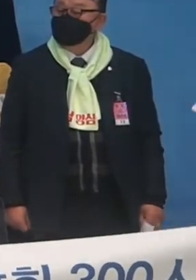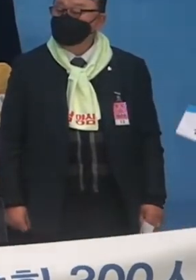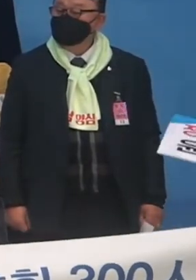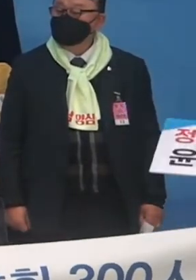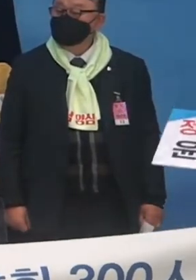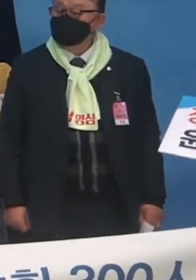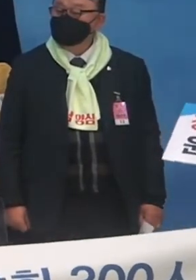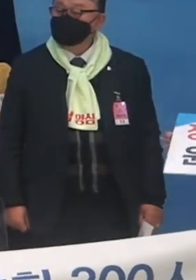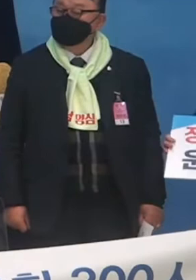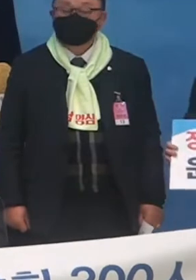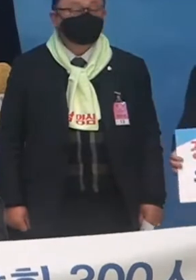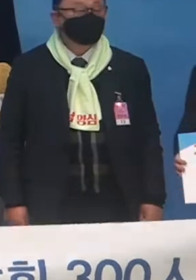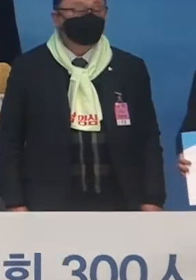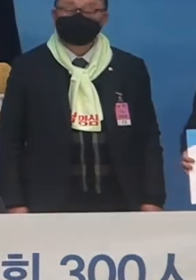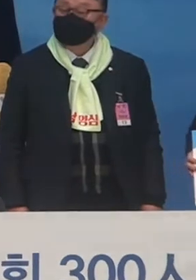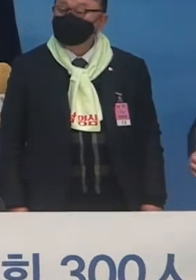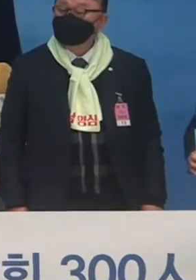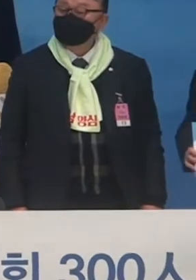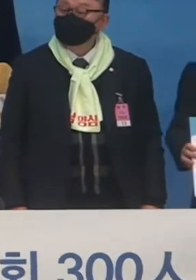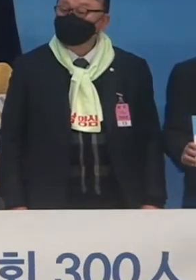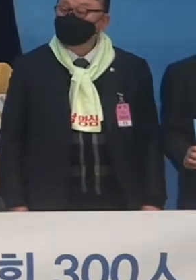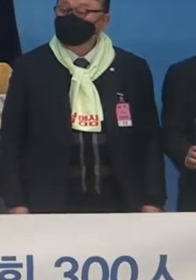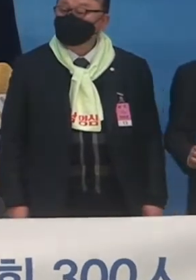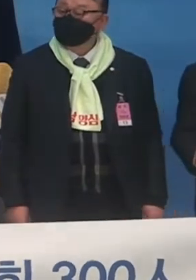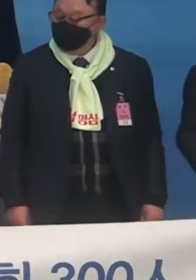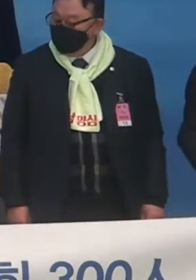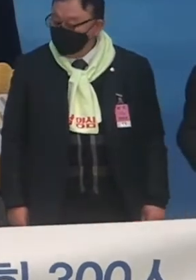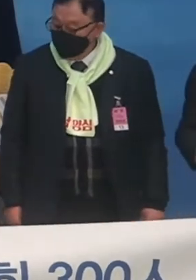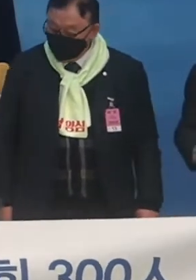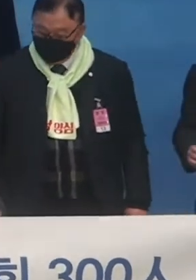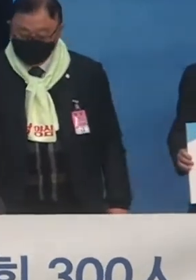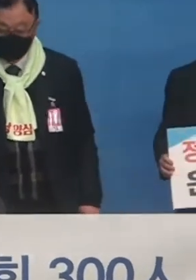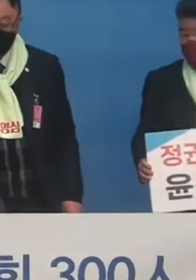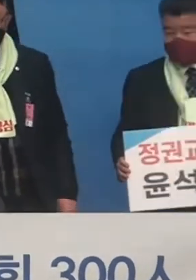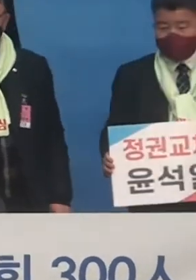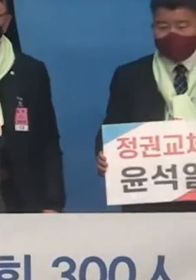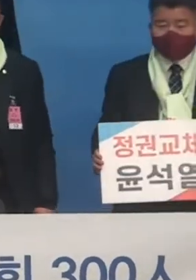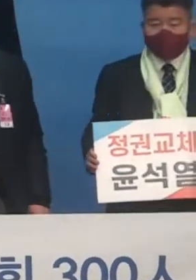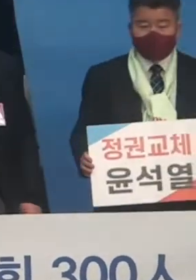예, 양도 저는 먹고. 하셔야 됩니다. 예. 김현민.